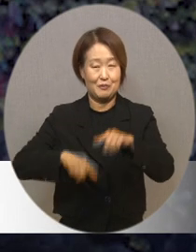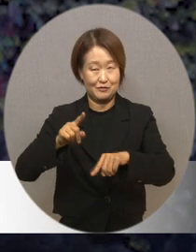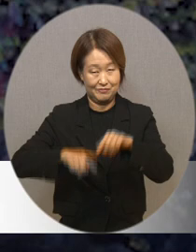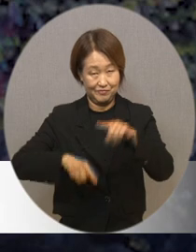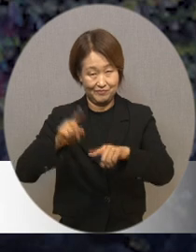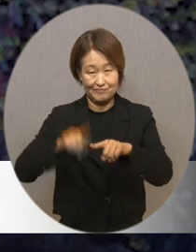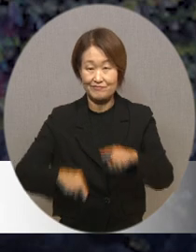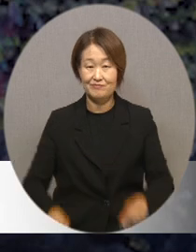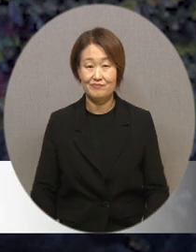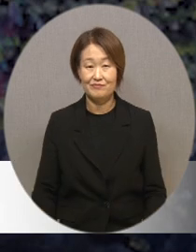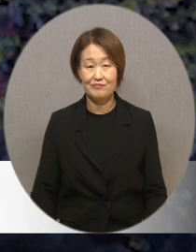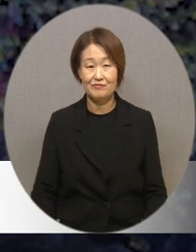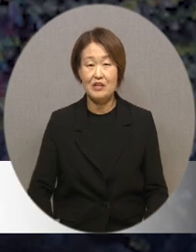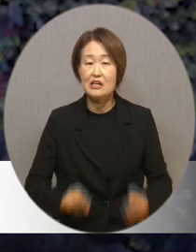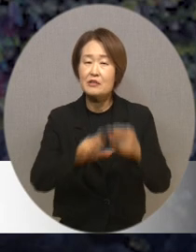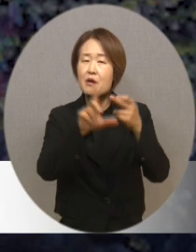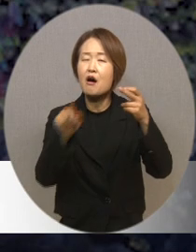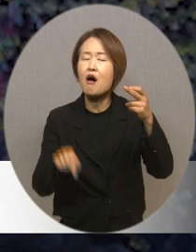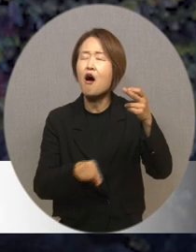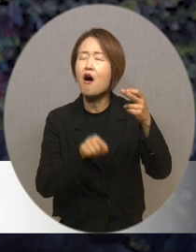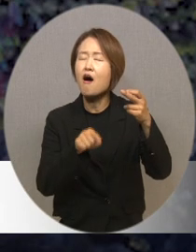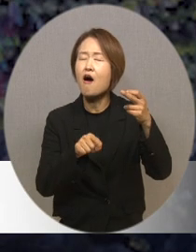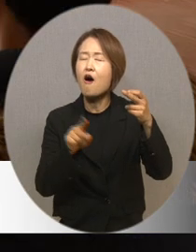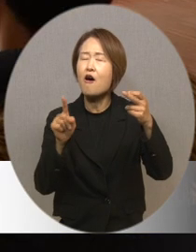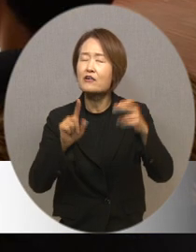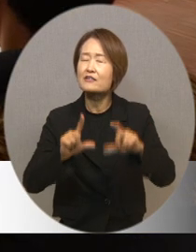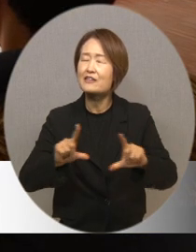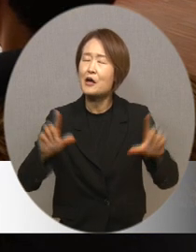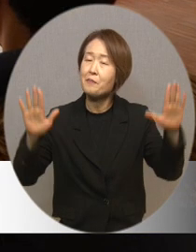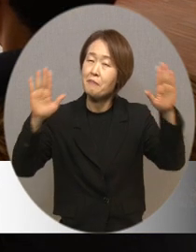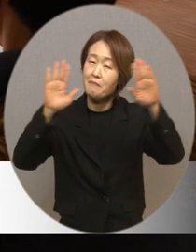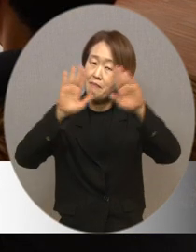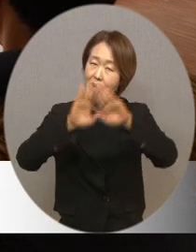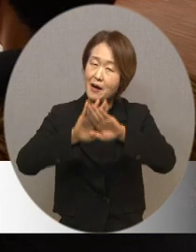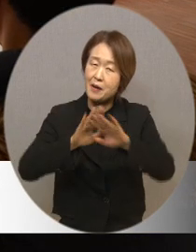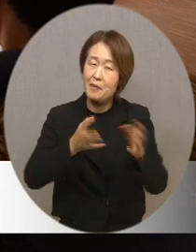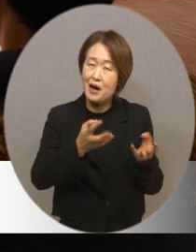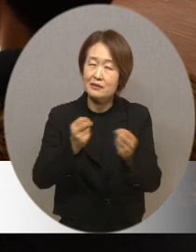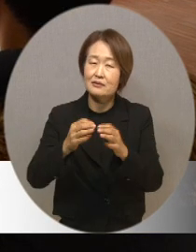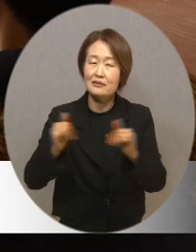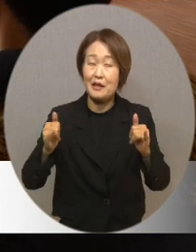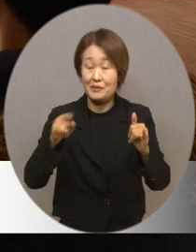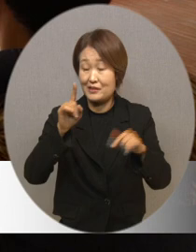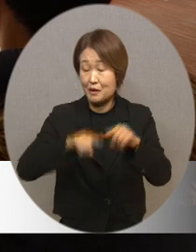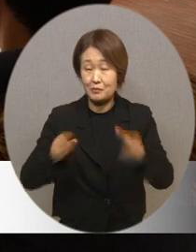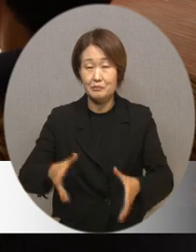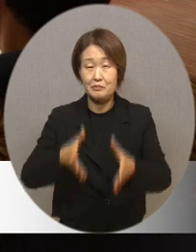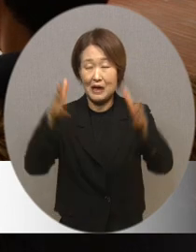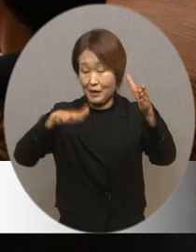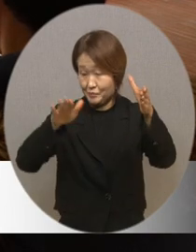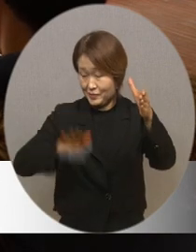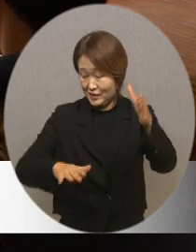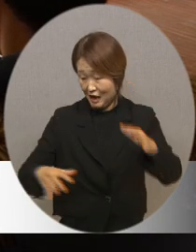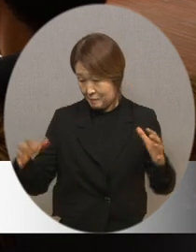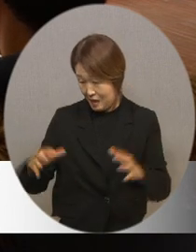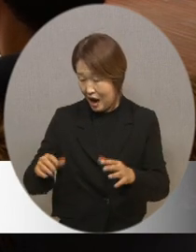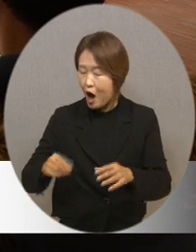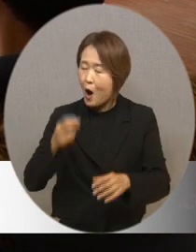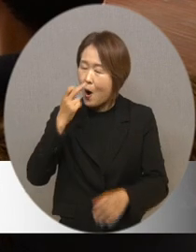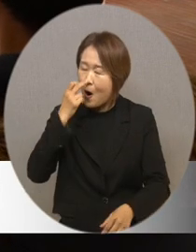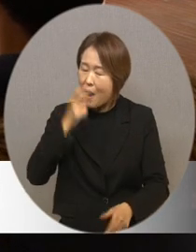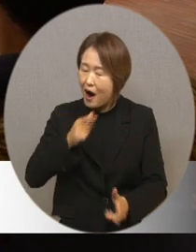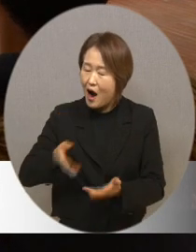작품은 12월 어느 날 밤에 많은 사람들과 나무 아래 모여 핫초콜릿과 쿠키를